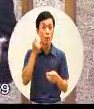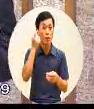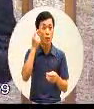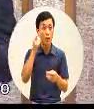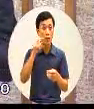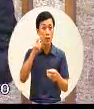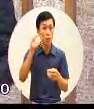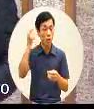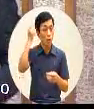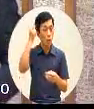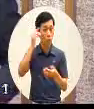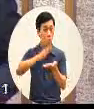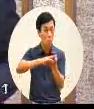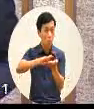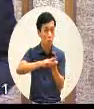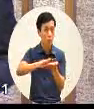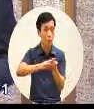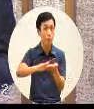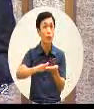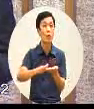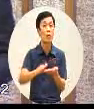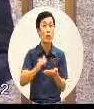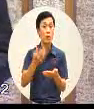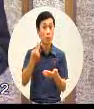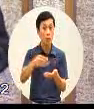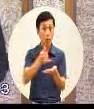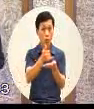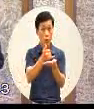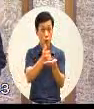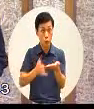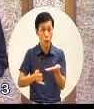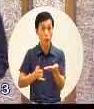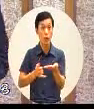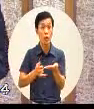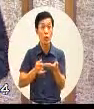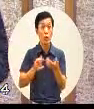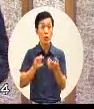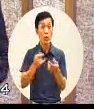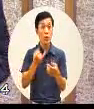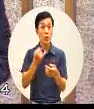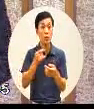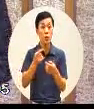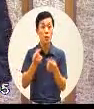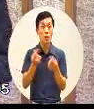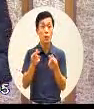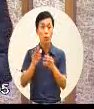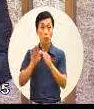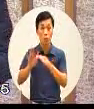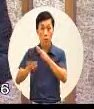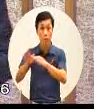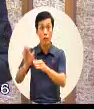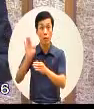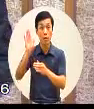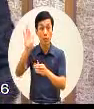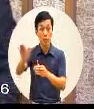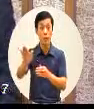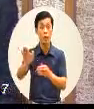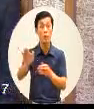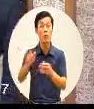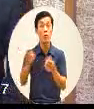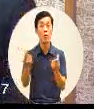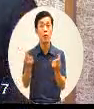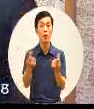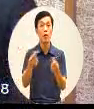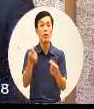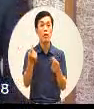啊，退后原来是向前，就讲咱退一步，其实有当时啊是向众生净，也就是说吃亏就是占便